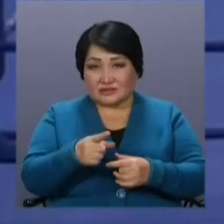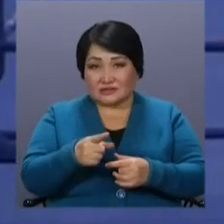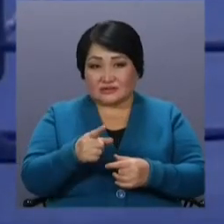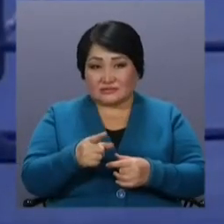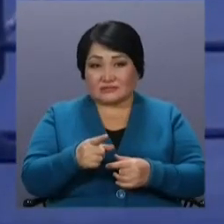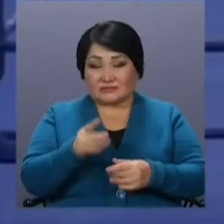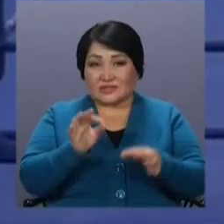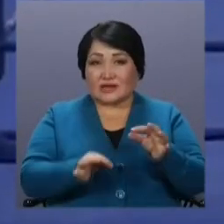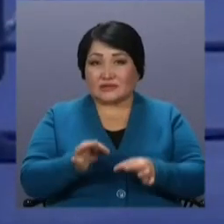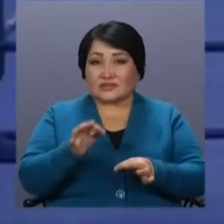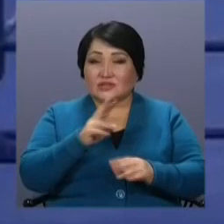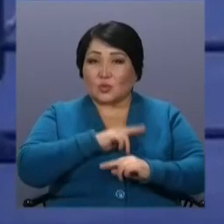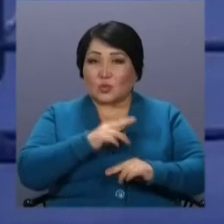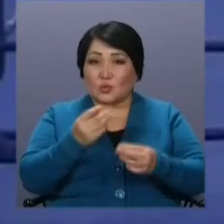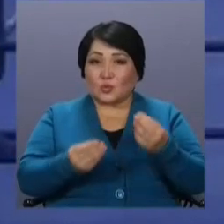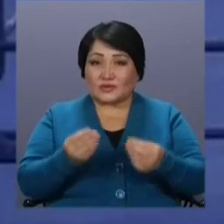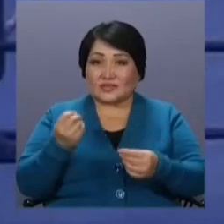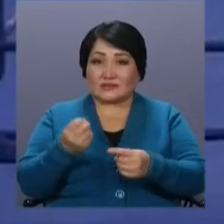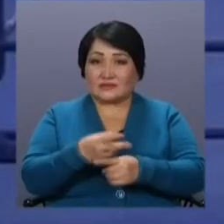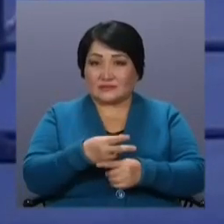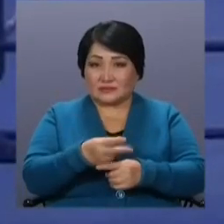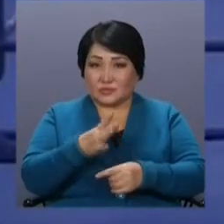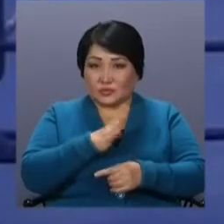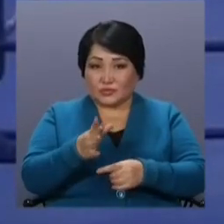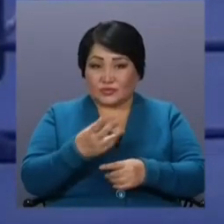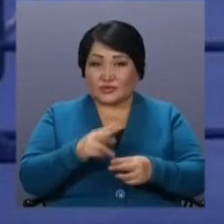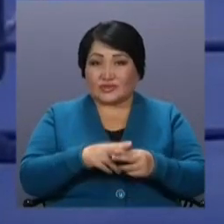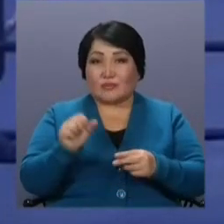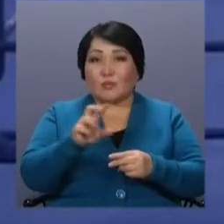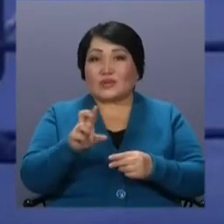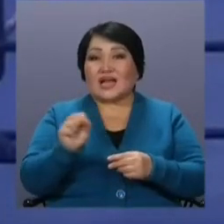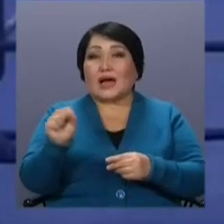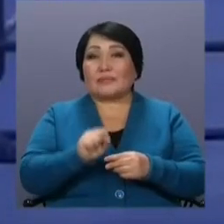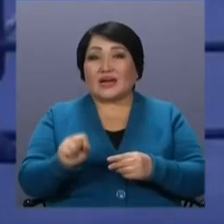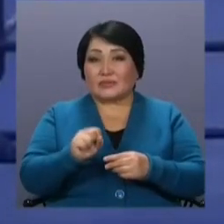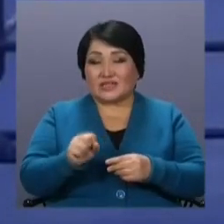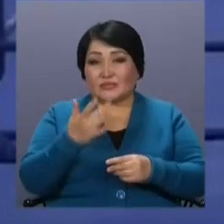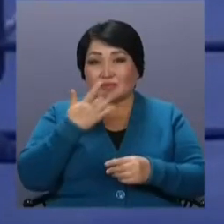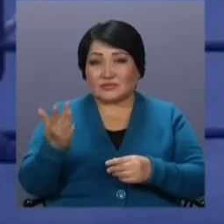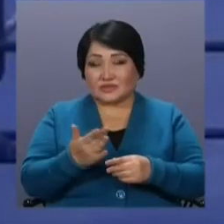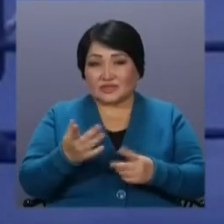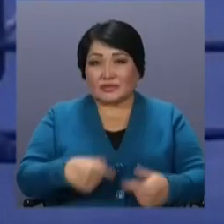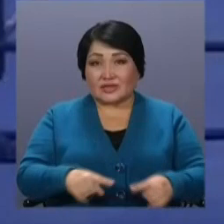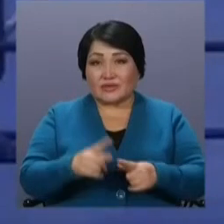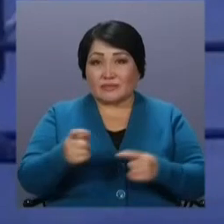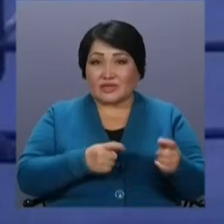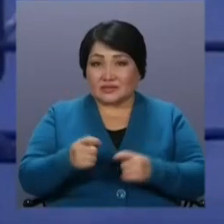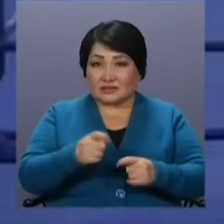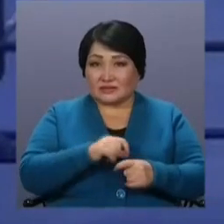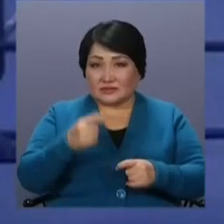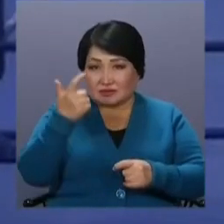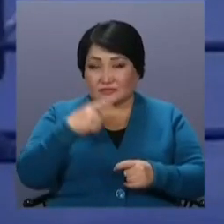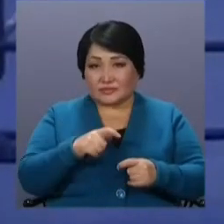туралы Қазақстан спорт федерациясының өкілі Болат Әбдірахманов мәлімдеді. Оның айтуынша мекеме басшылығы қазір ішінара өзіндік